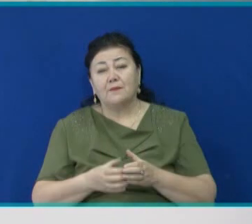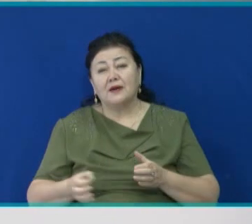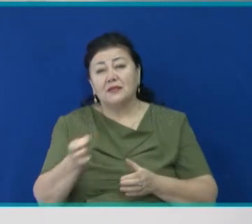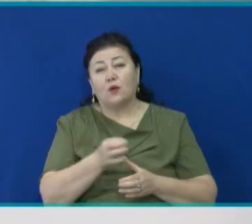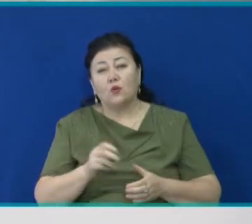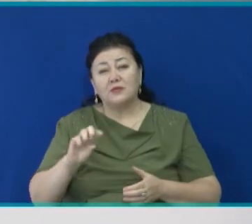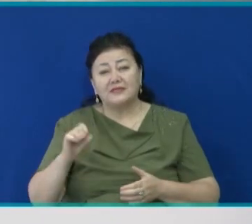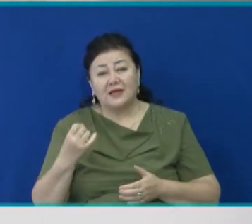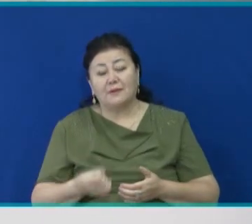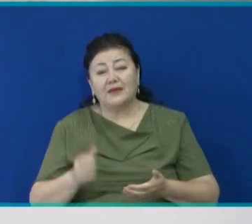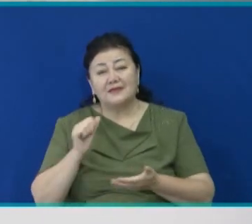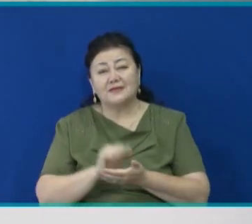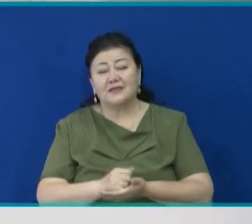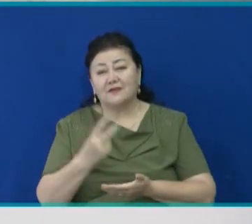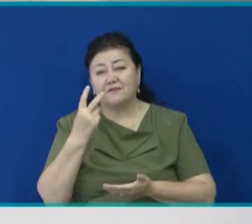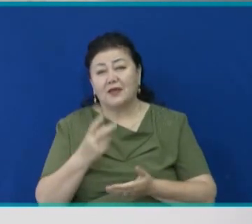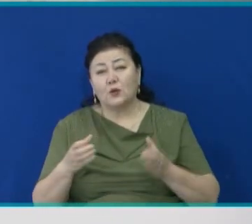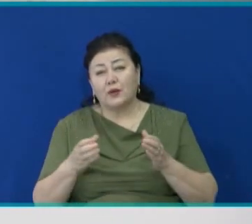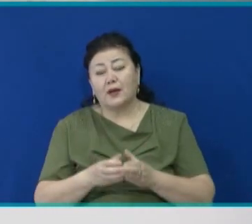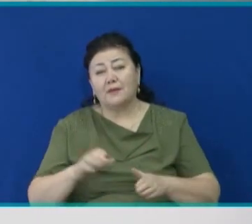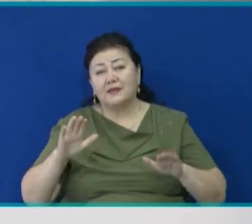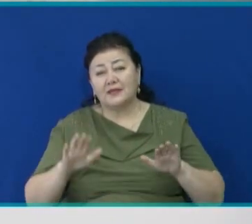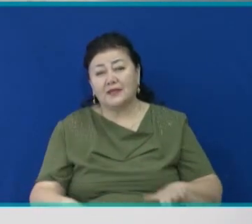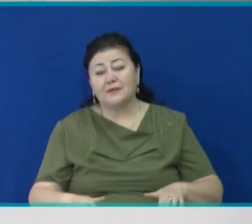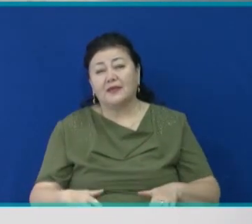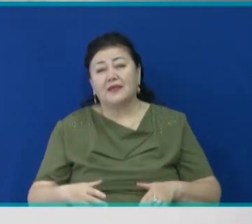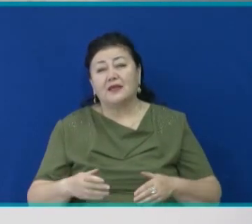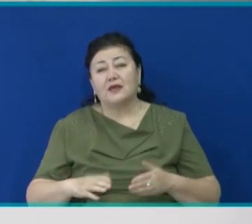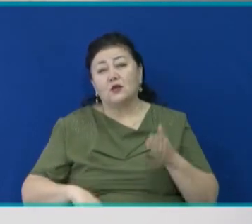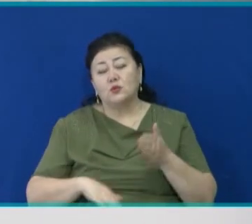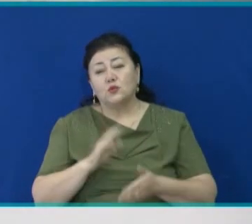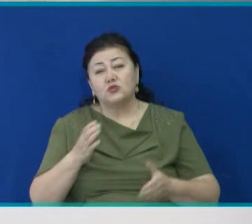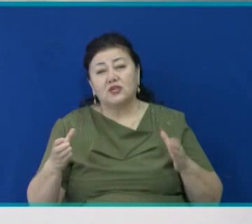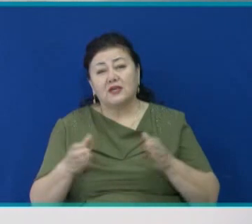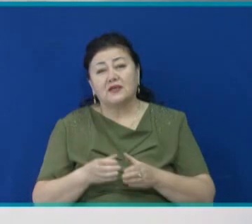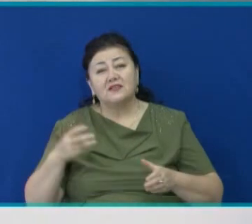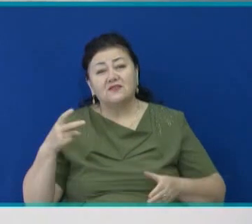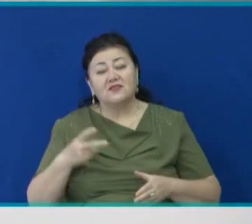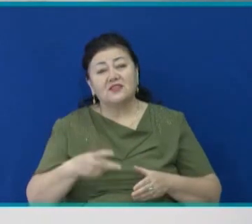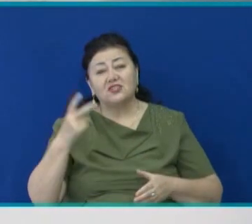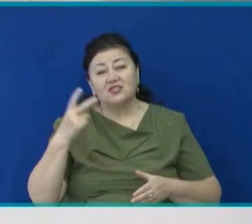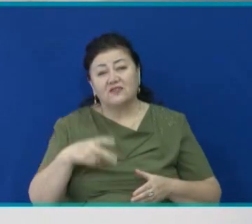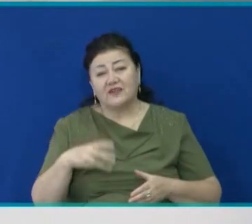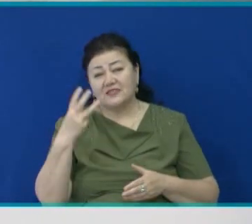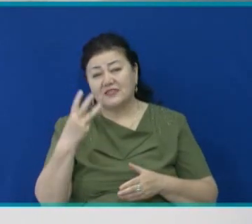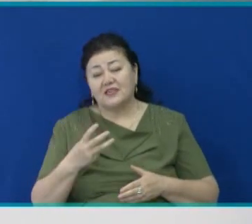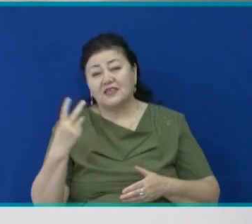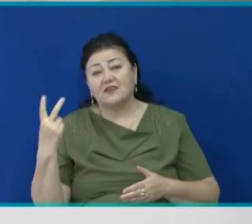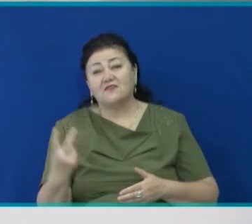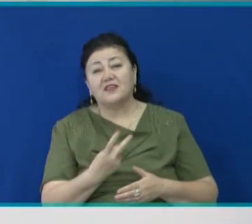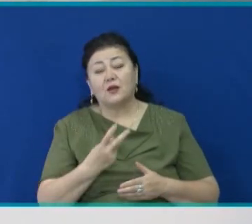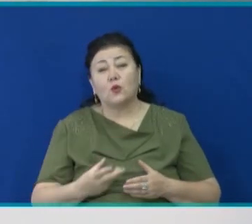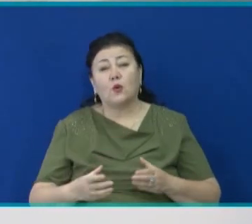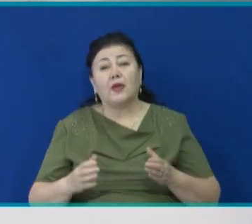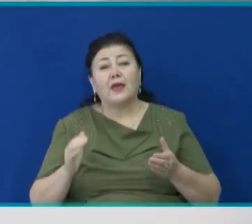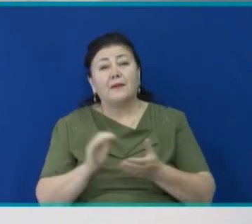Абай завоевала 2-е командное место и была удостоена награды «Лучшая команда 2023». Это 2-е призовое